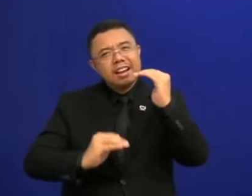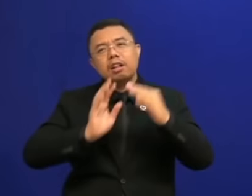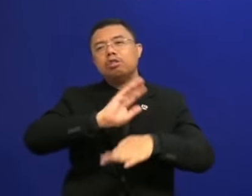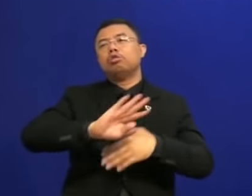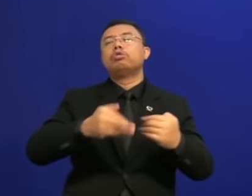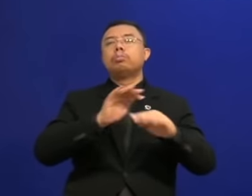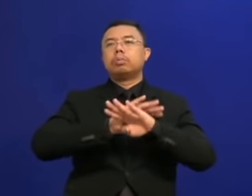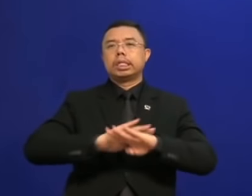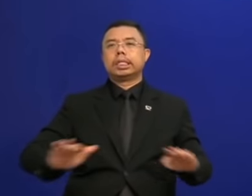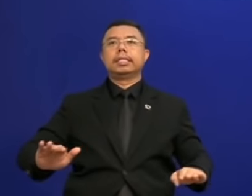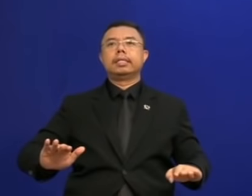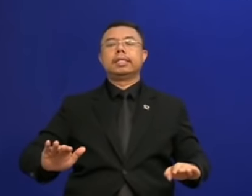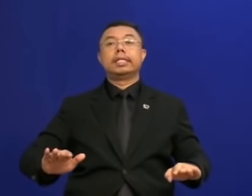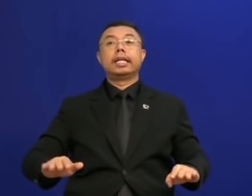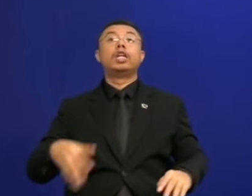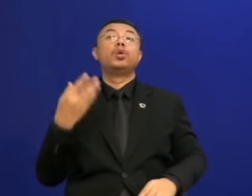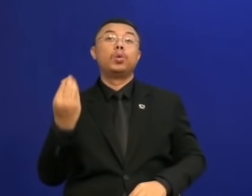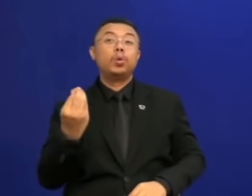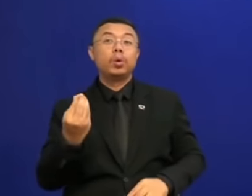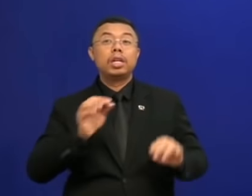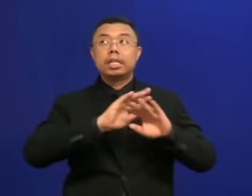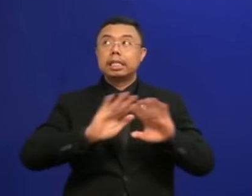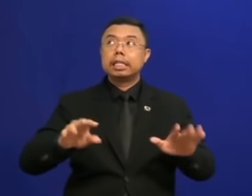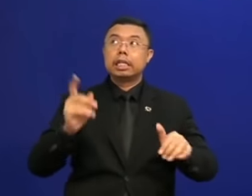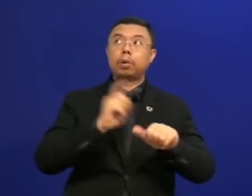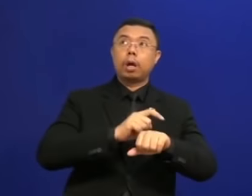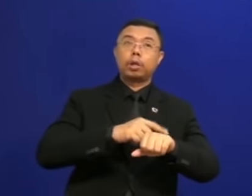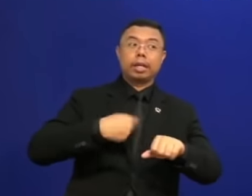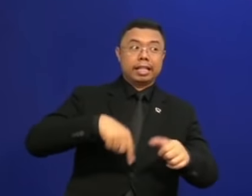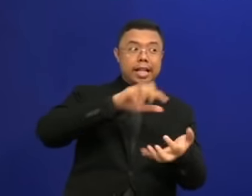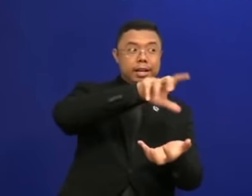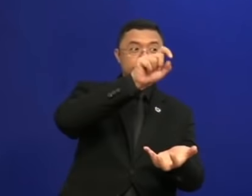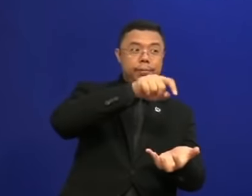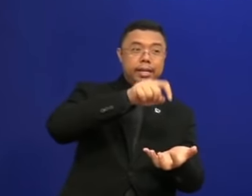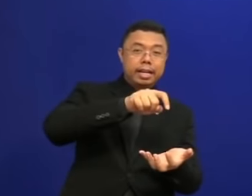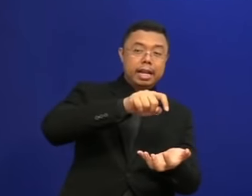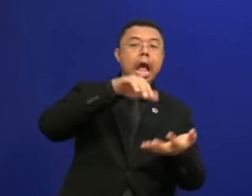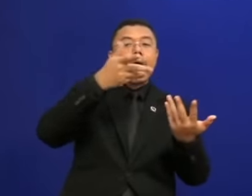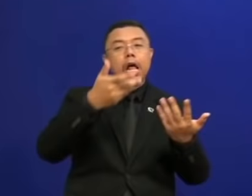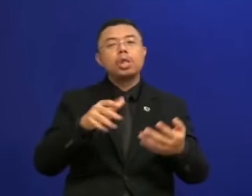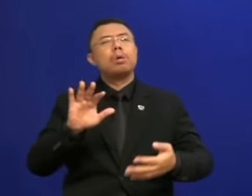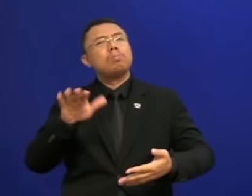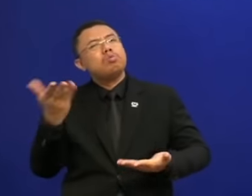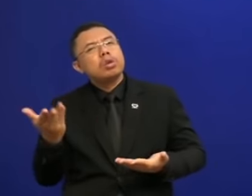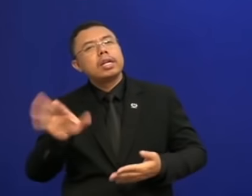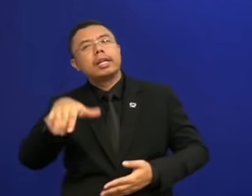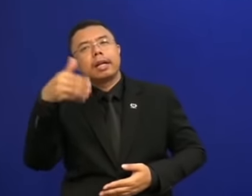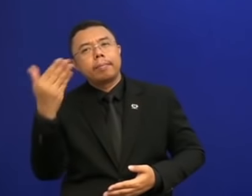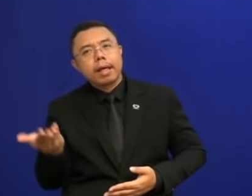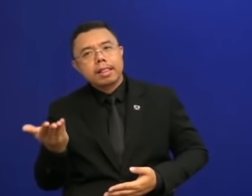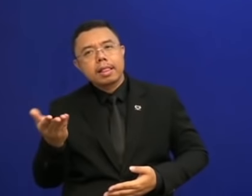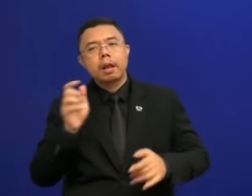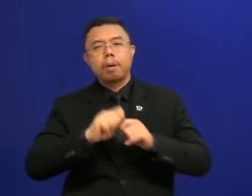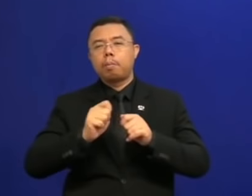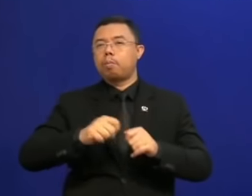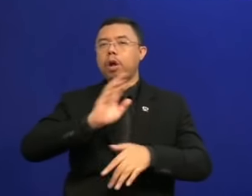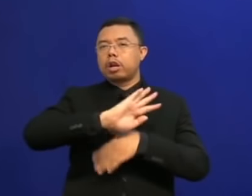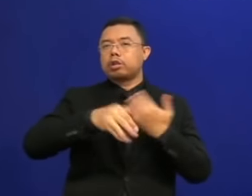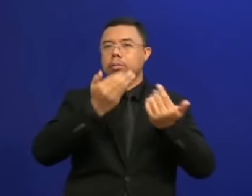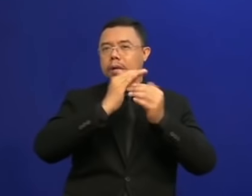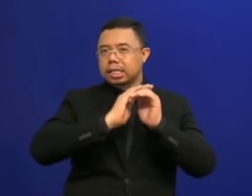akan berakhir. Bisa berakhir sejak kita ada di bumi ini, atau paling tidak kematian.